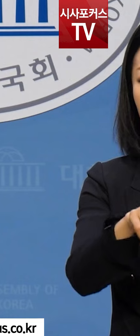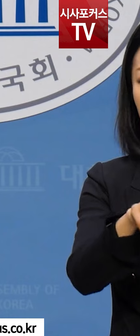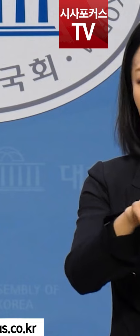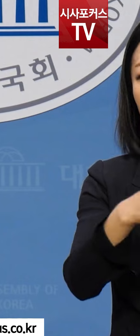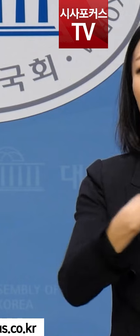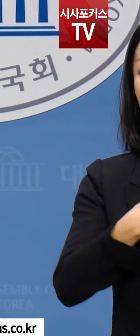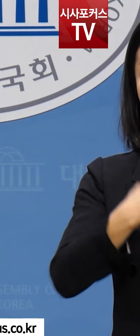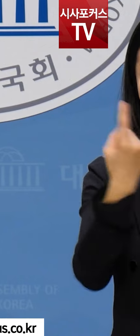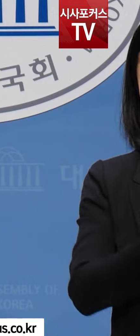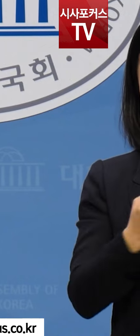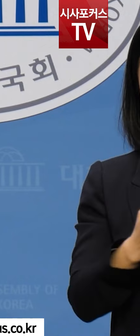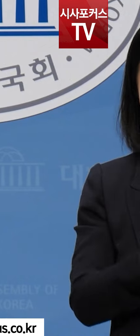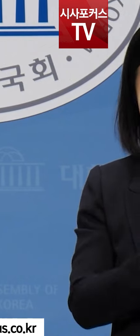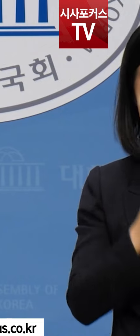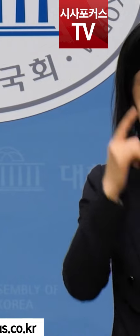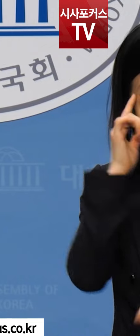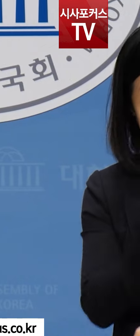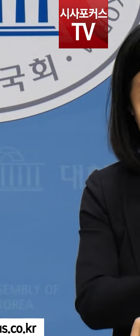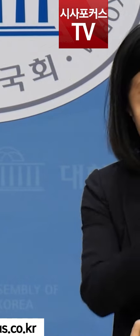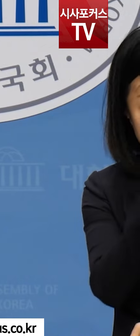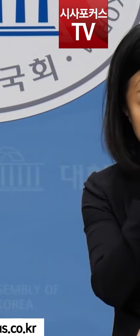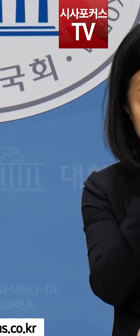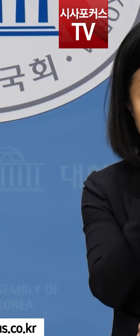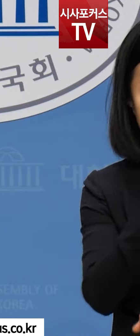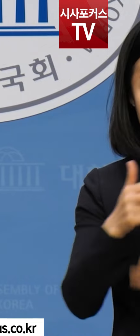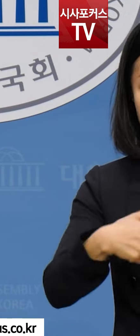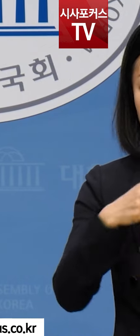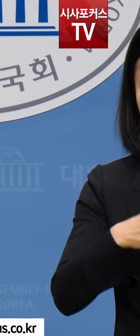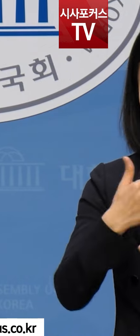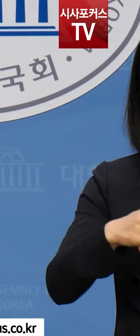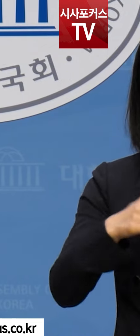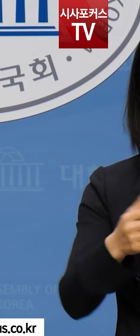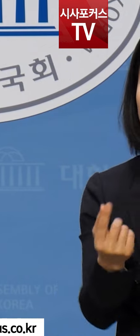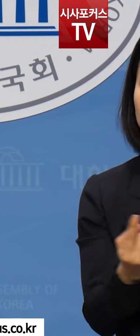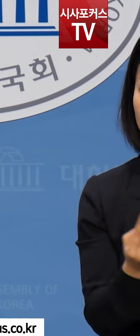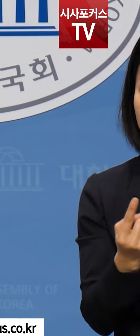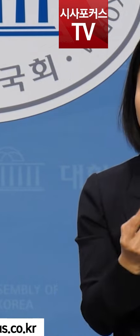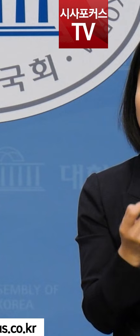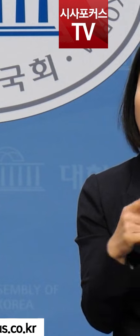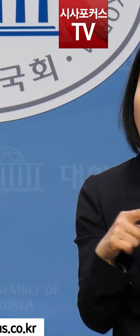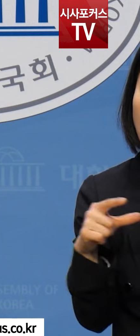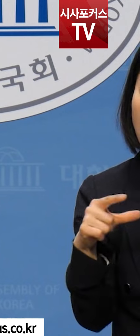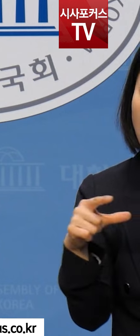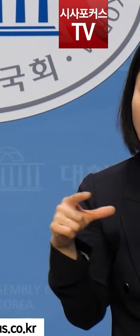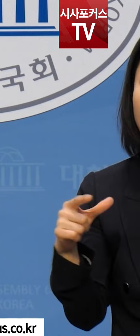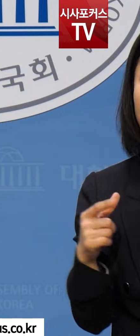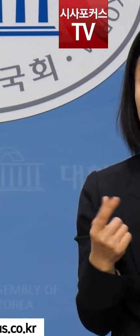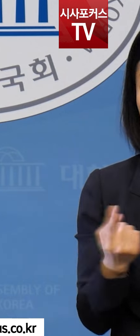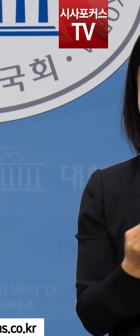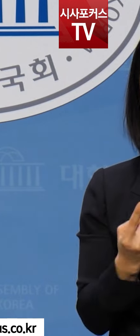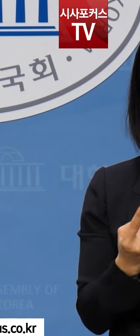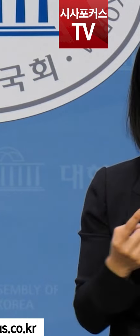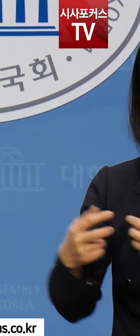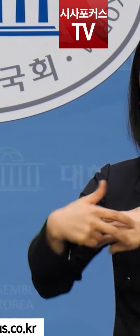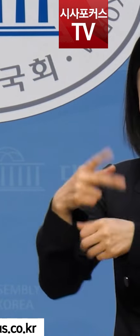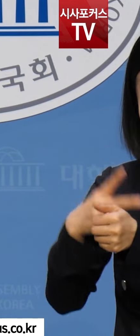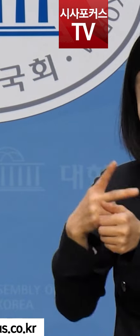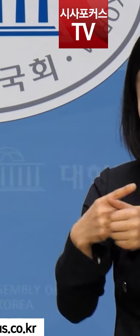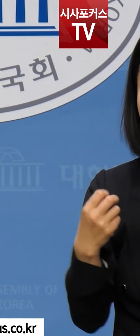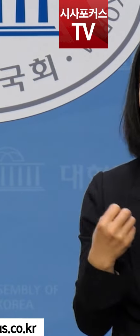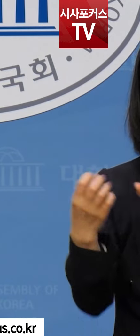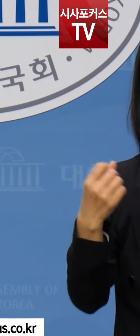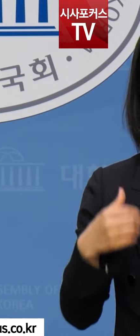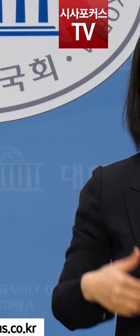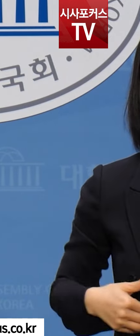여건을 고려한 합리적인 증원 계획을 마련하여 의료계를 설득하고 대화해야 합니다.